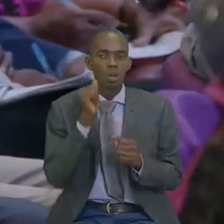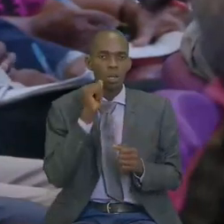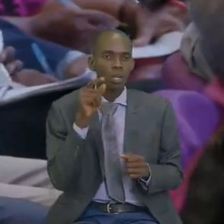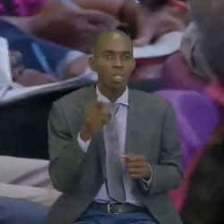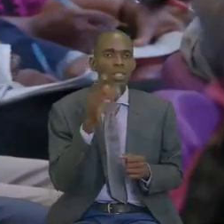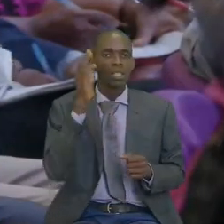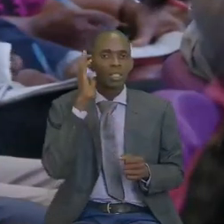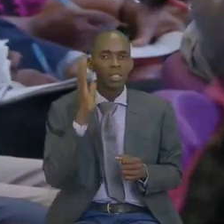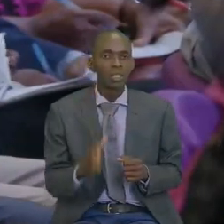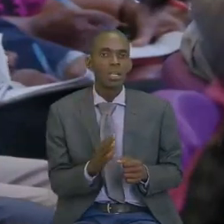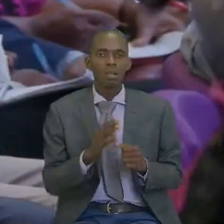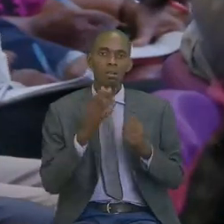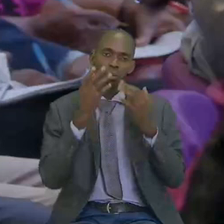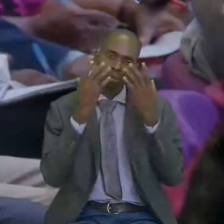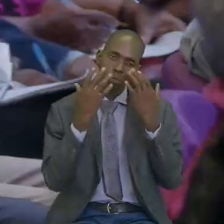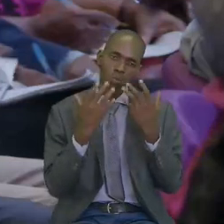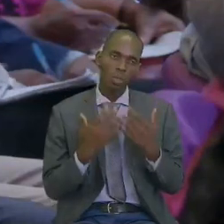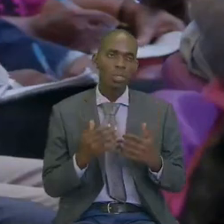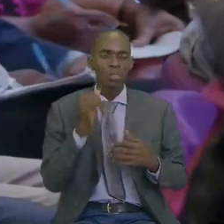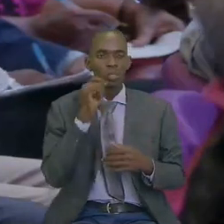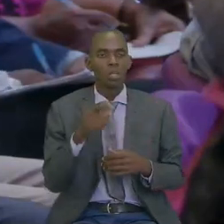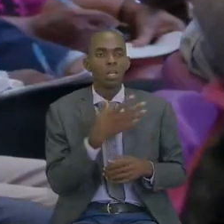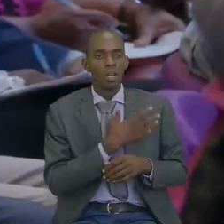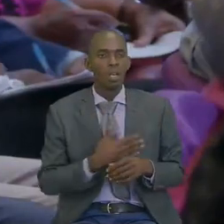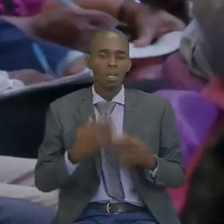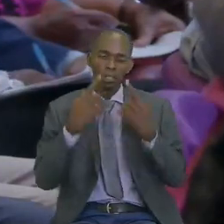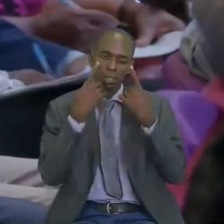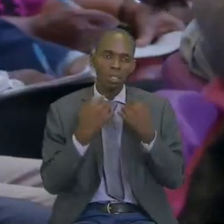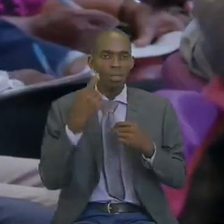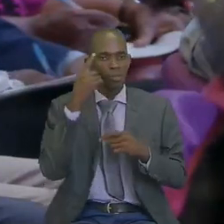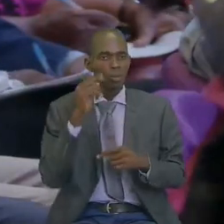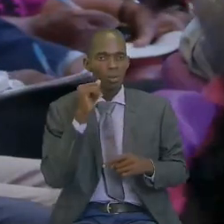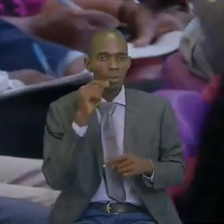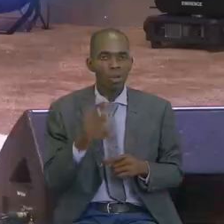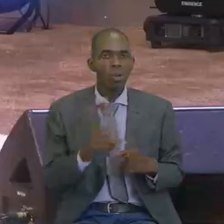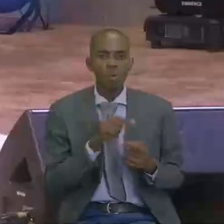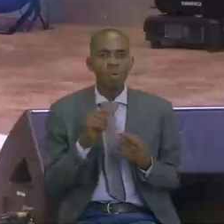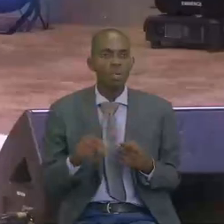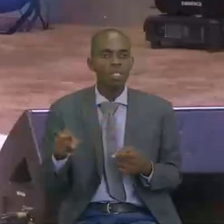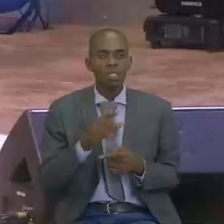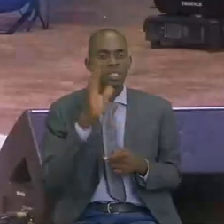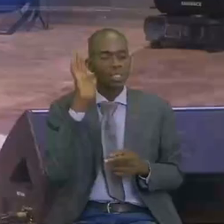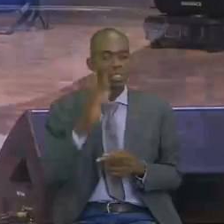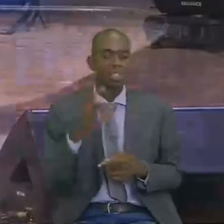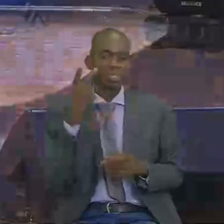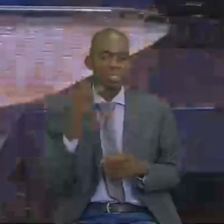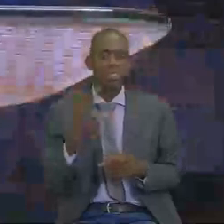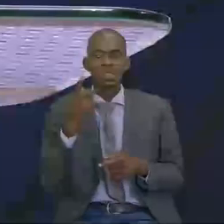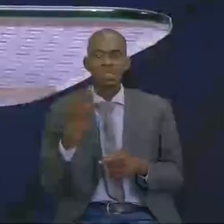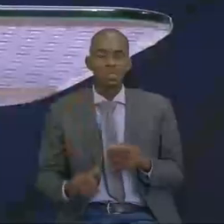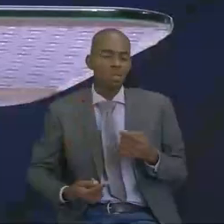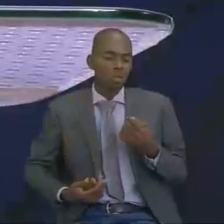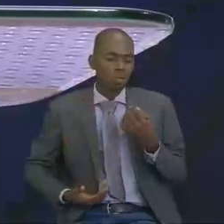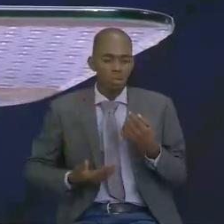luxe pleureront et se lamenteront à cause d'elle quand ils verront la